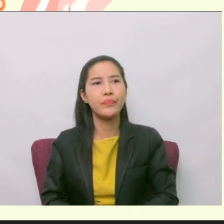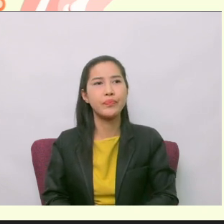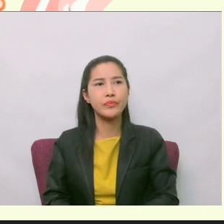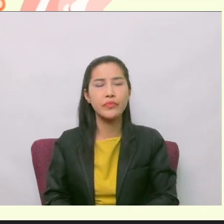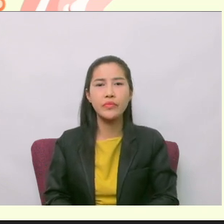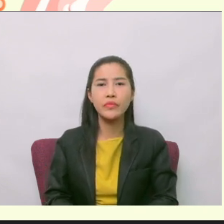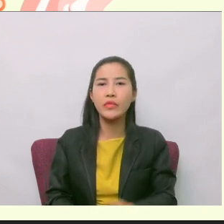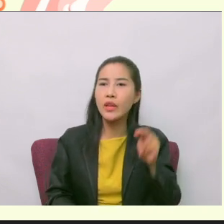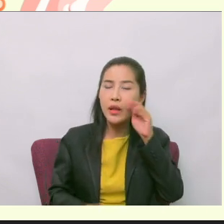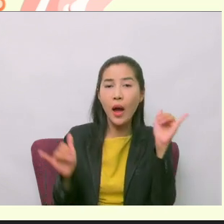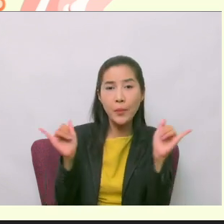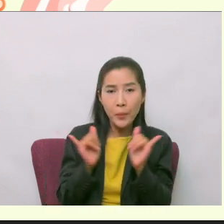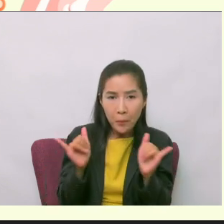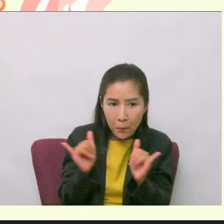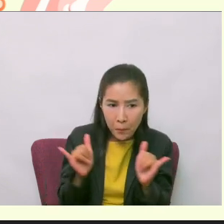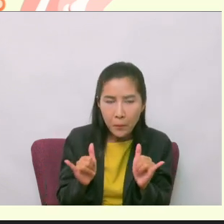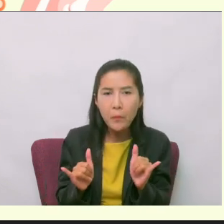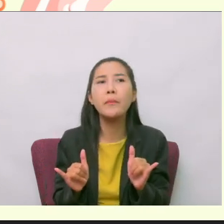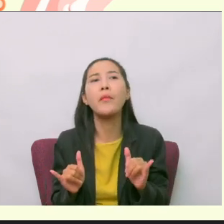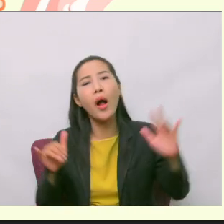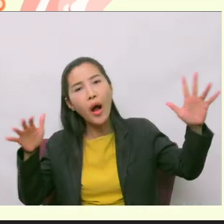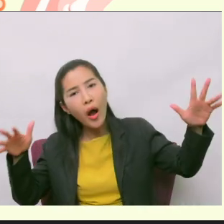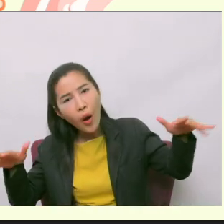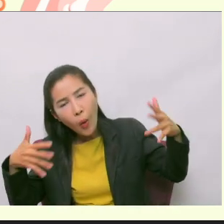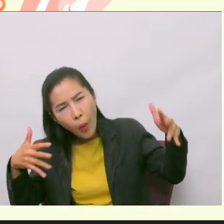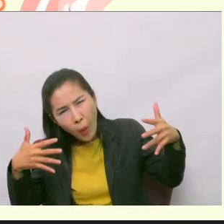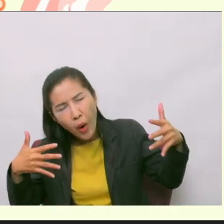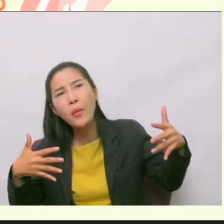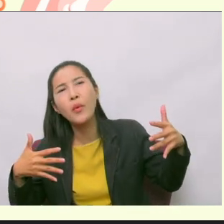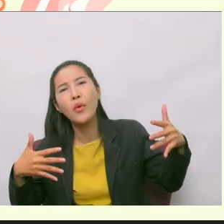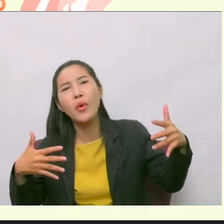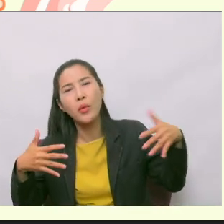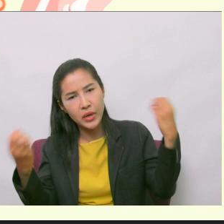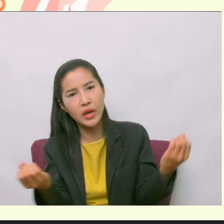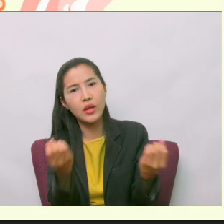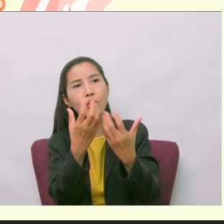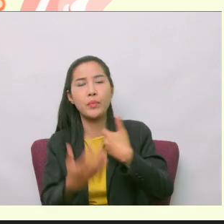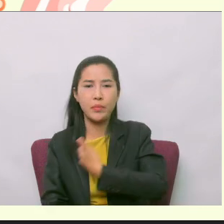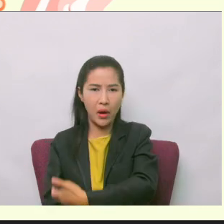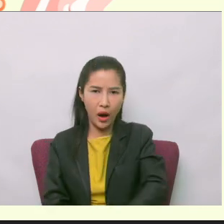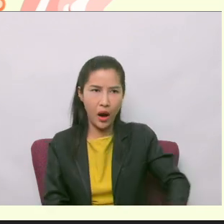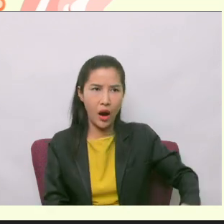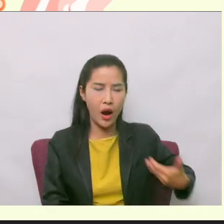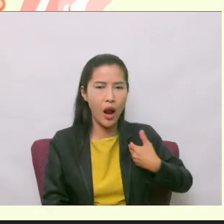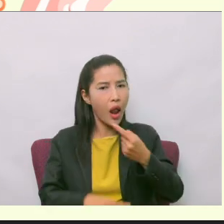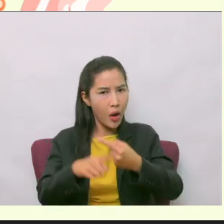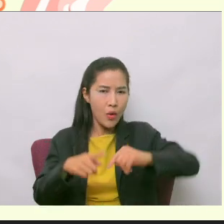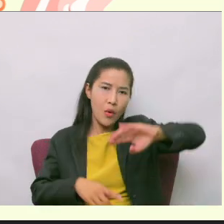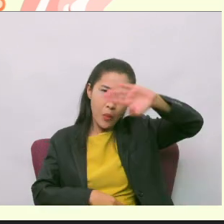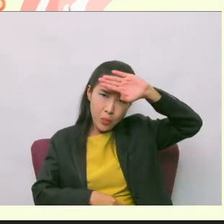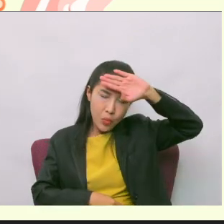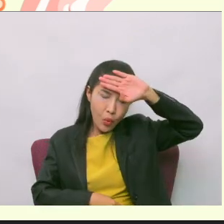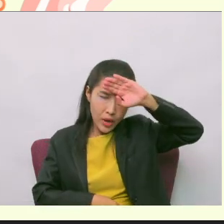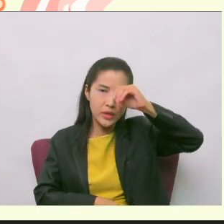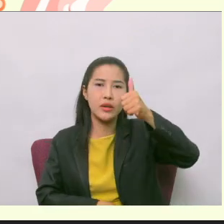ภูมิในร่างกายที่ร้อนนะคะมันก็จะทำให้เรามีนะคะในเรื่องของอาการเจ็บป่วยตามมาได้นะคะ